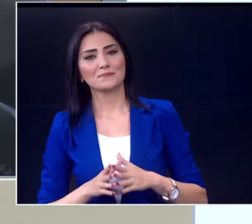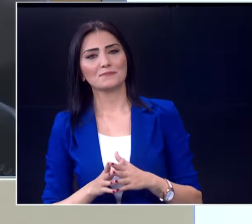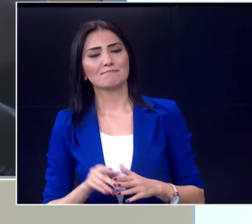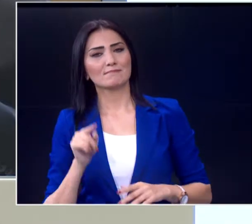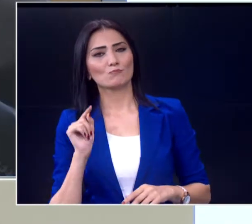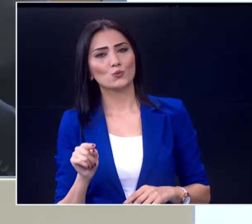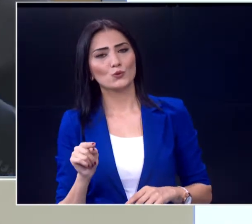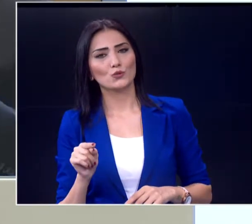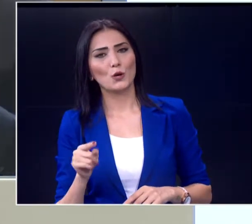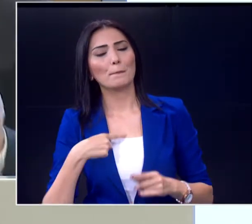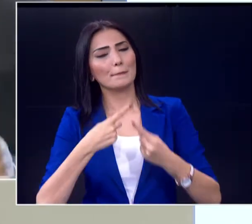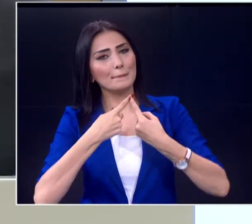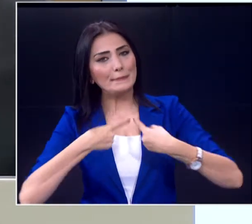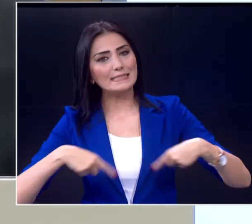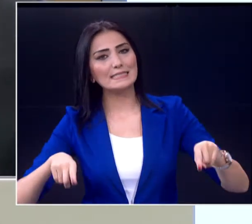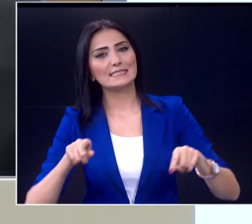Bu bizim